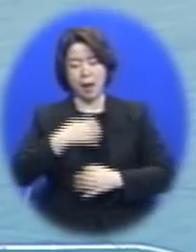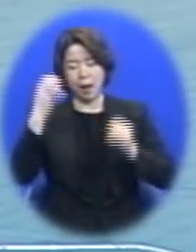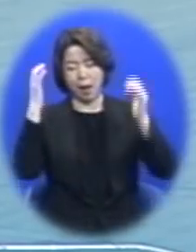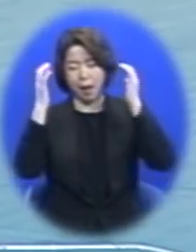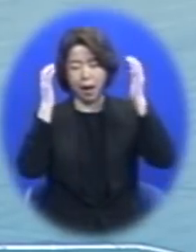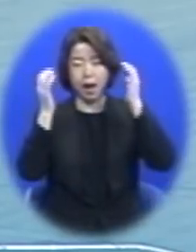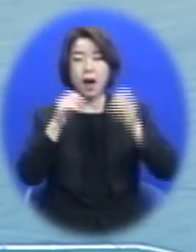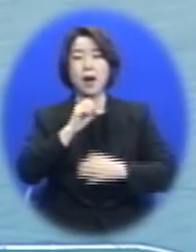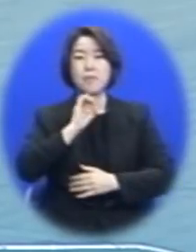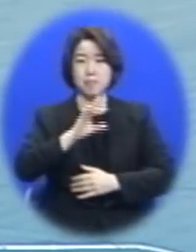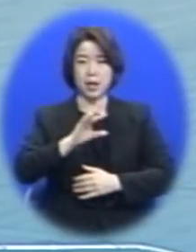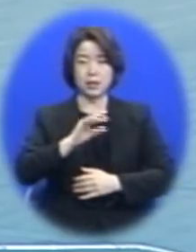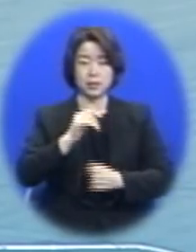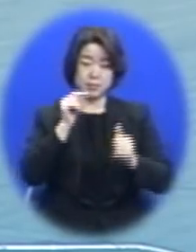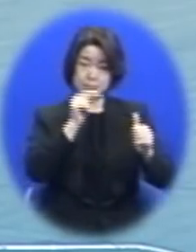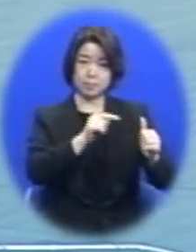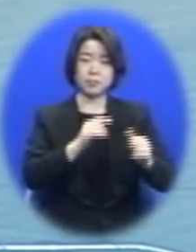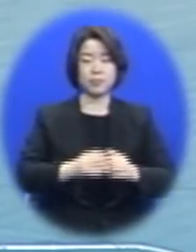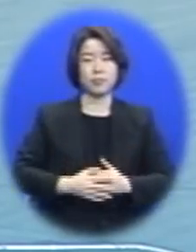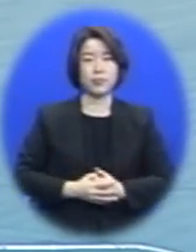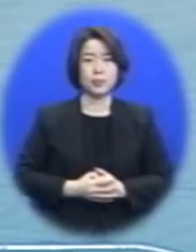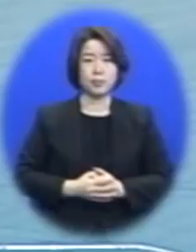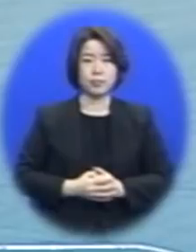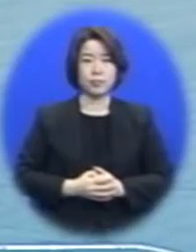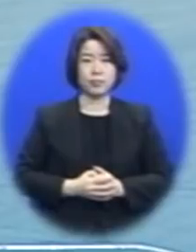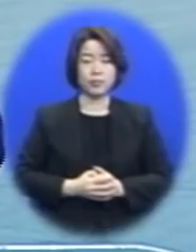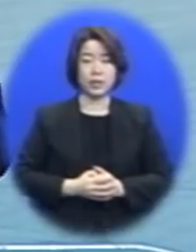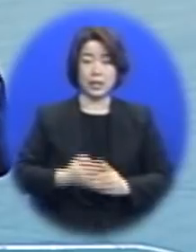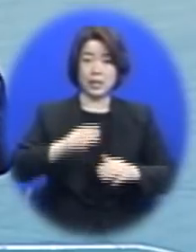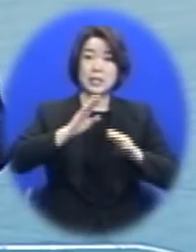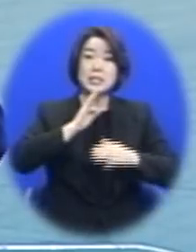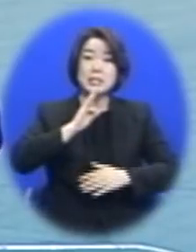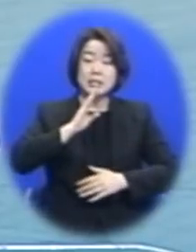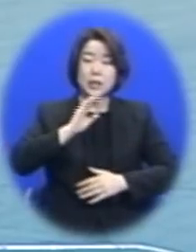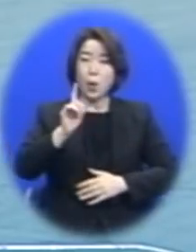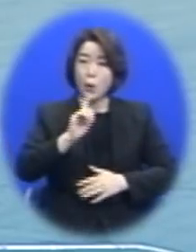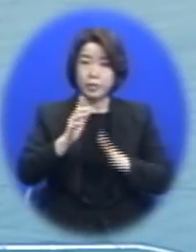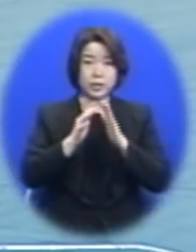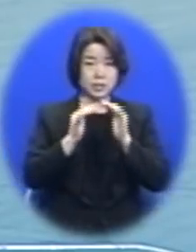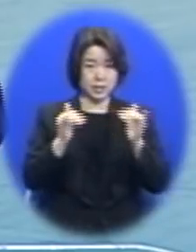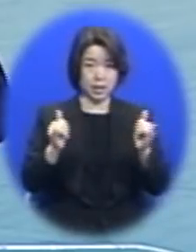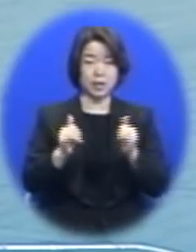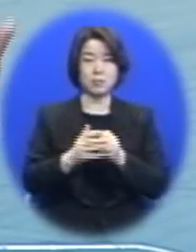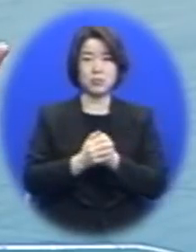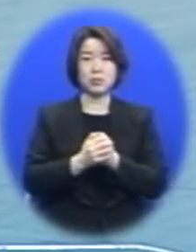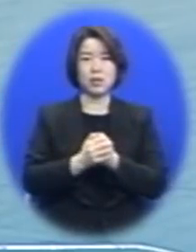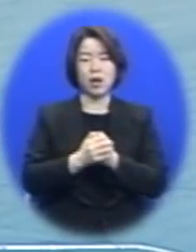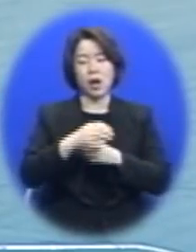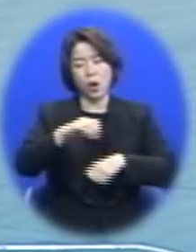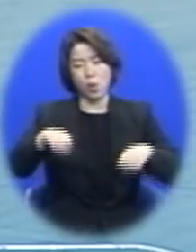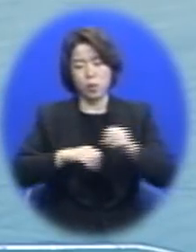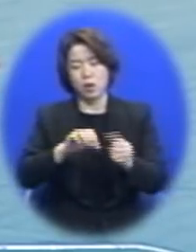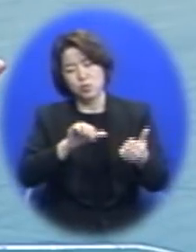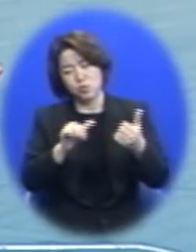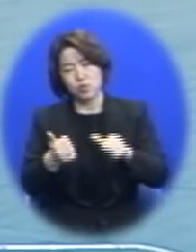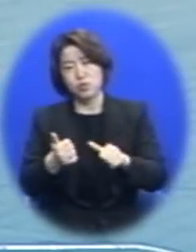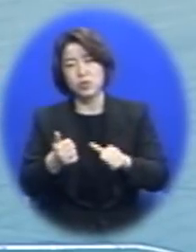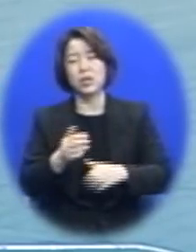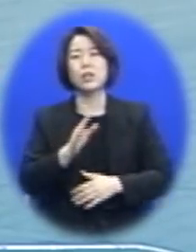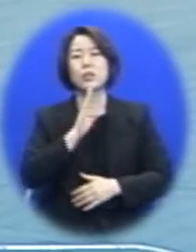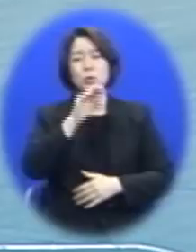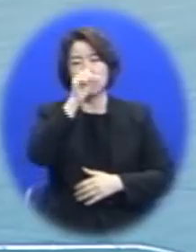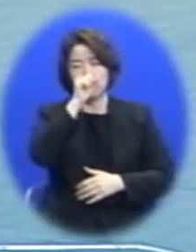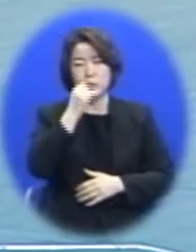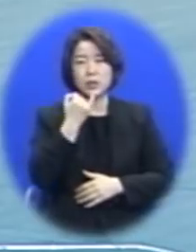하나님의 명령이 얻습니다 실제로 어떤 사람들은 차라리 죽는 게 낫다는 말을